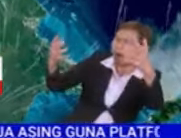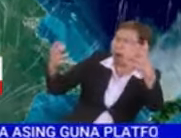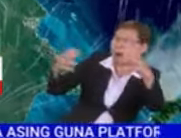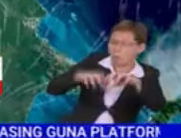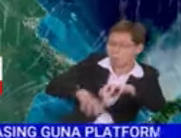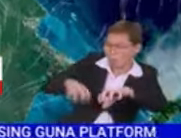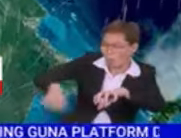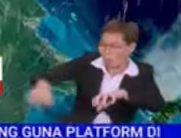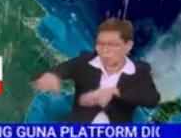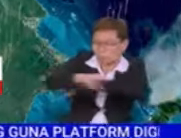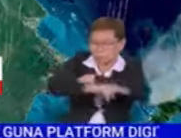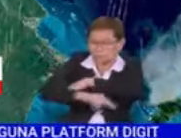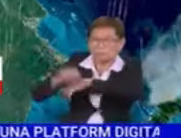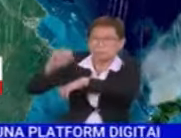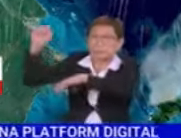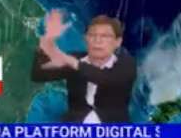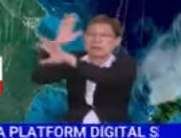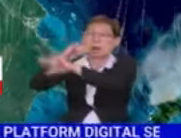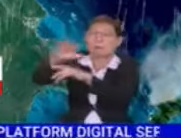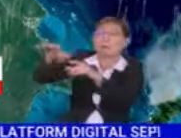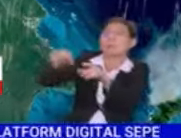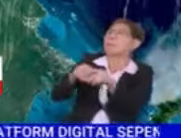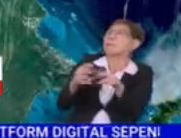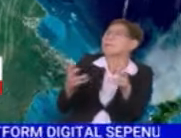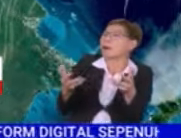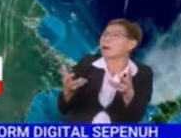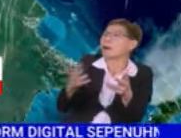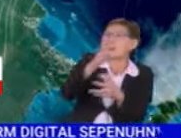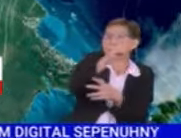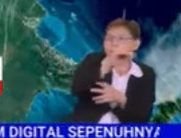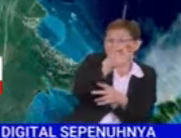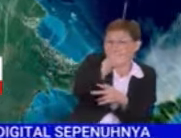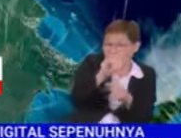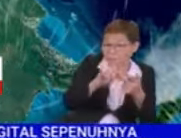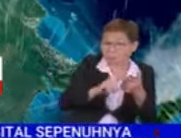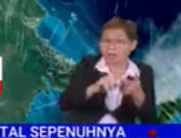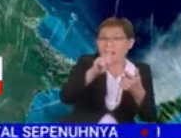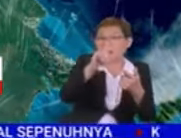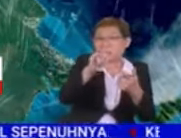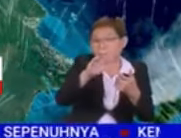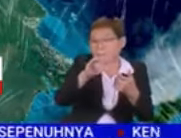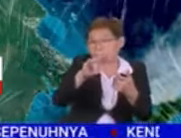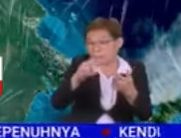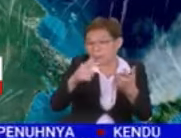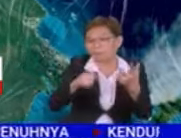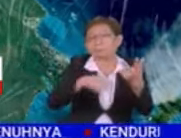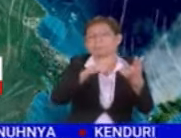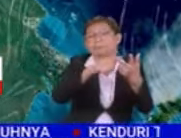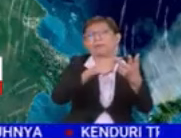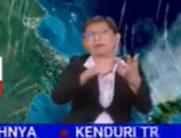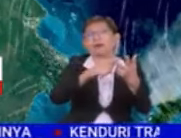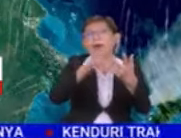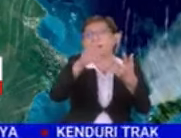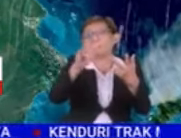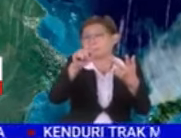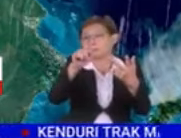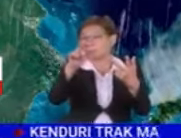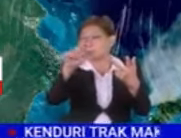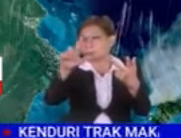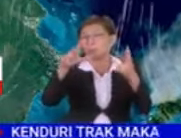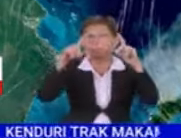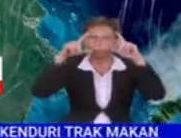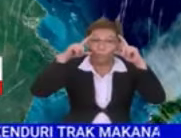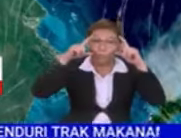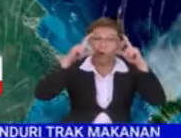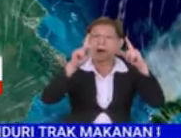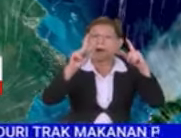di negeri terbabit, juga melibatkan bahagian Miri, Limbang, juga melibatkan bahagian Bintulu,